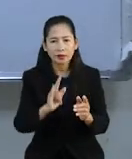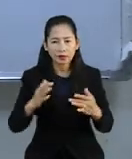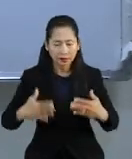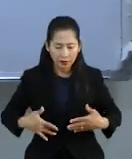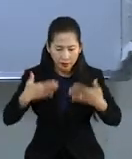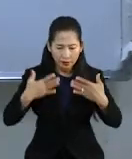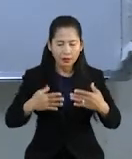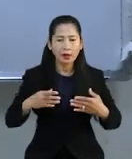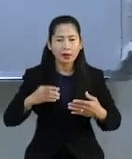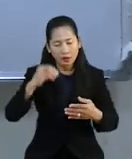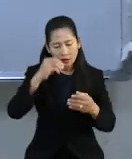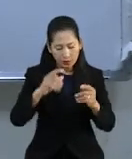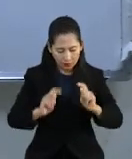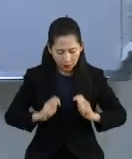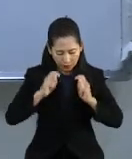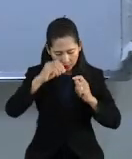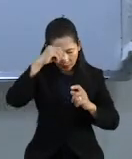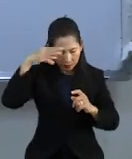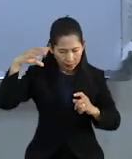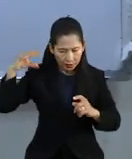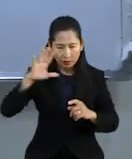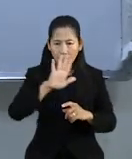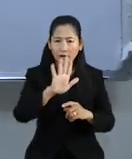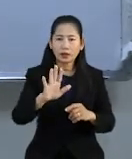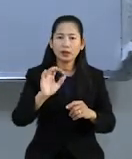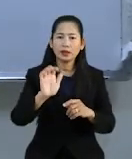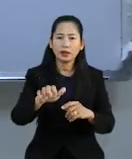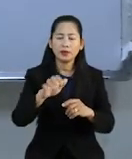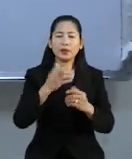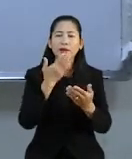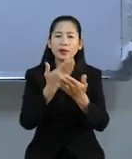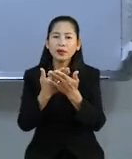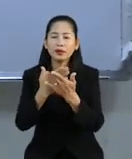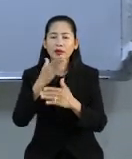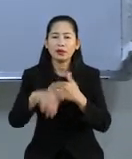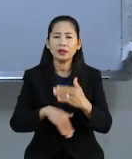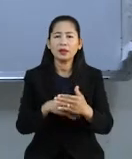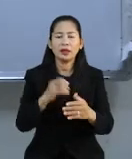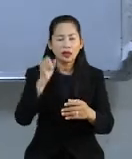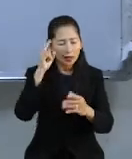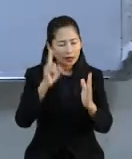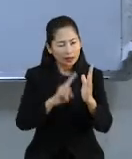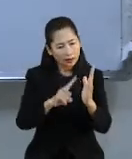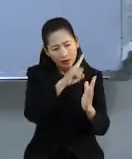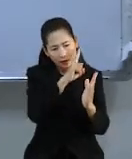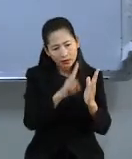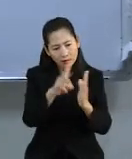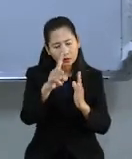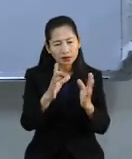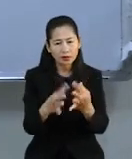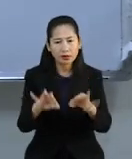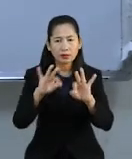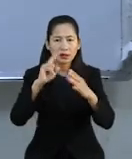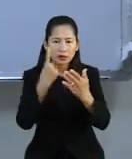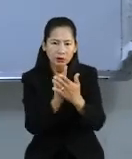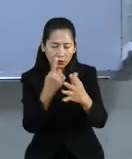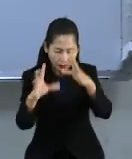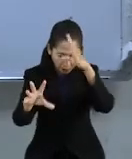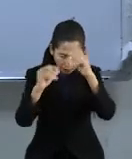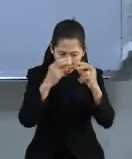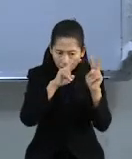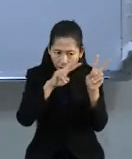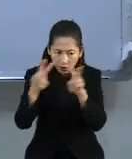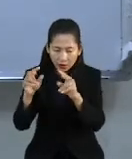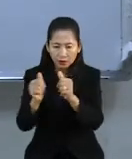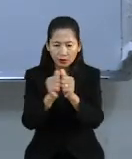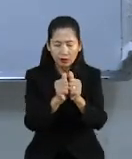nơi nông chi và phép rô nơi bà chăm ngay được bà cồn. Chà. Ở con nà con nát chân ca sqa tư cư chì ca sống khăn mà xong cho rùa mà riêng nâng tam đan